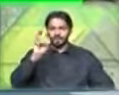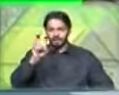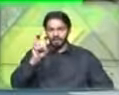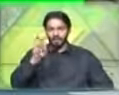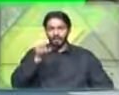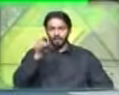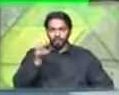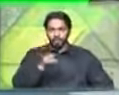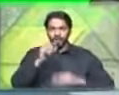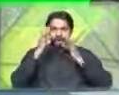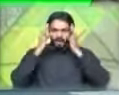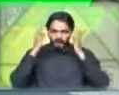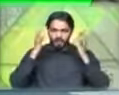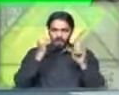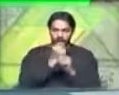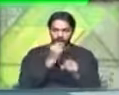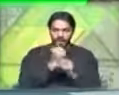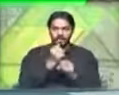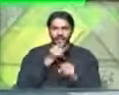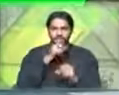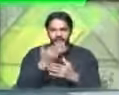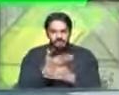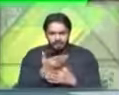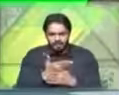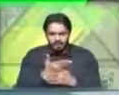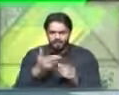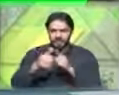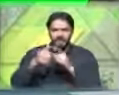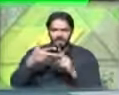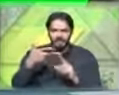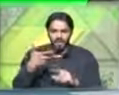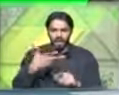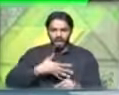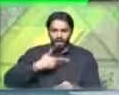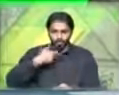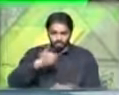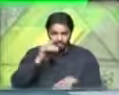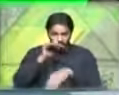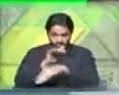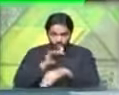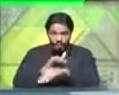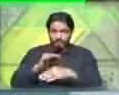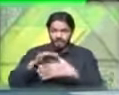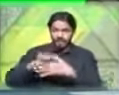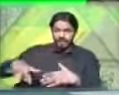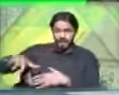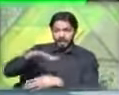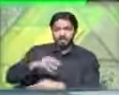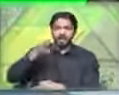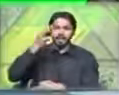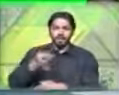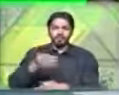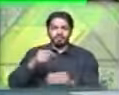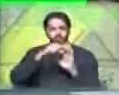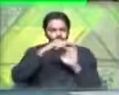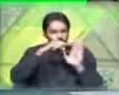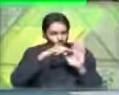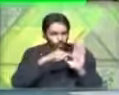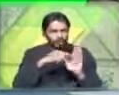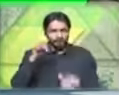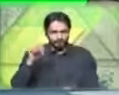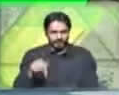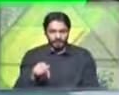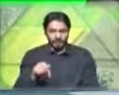من مقومات المنهج النبوي في الدعوة إلى الله سبحانه وتعالى، أو دعوة الآخر إلى الله عز وجل. وانتهى بنا الحوار إلى